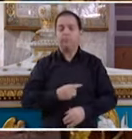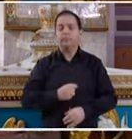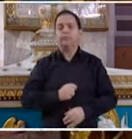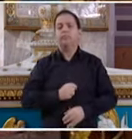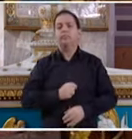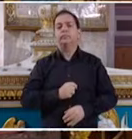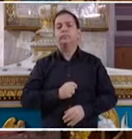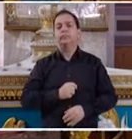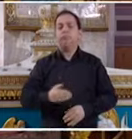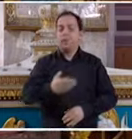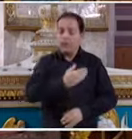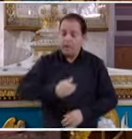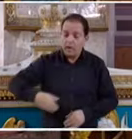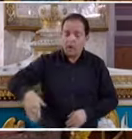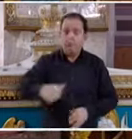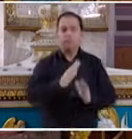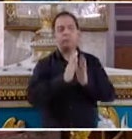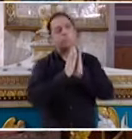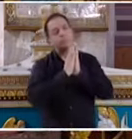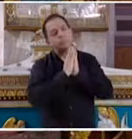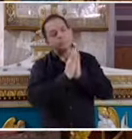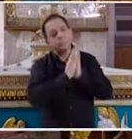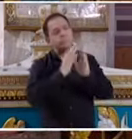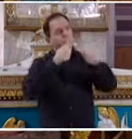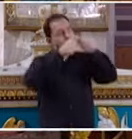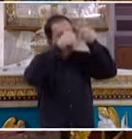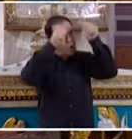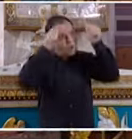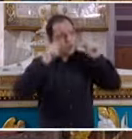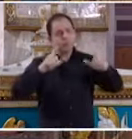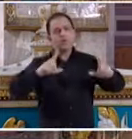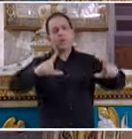ελέησον. Της Παναγίας Χράντου,